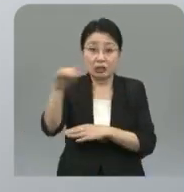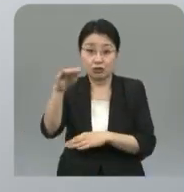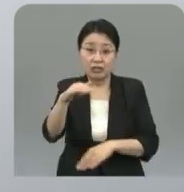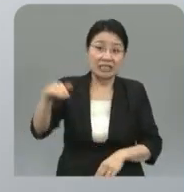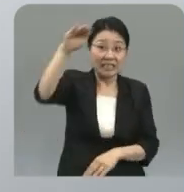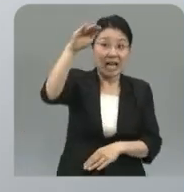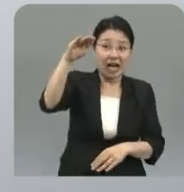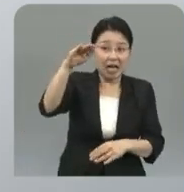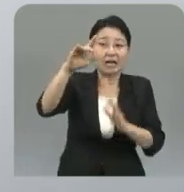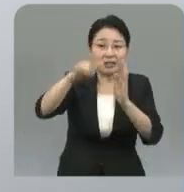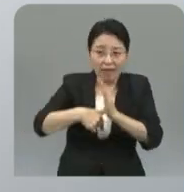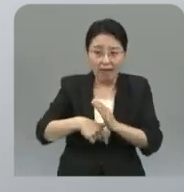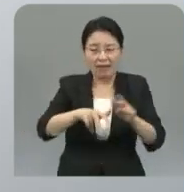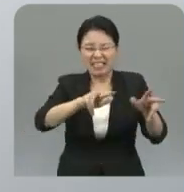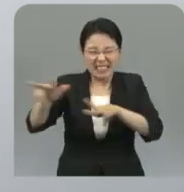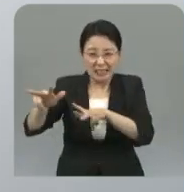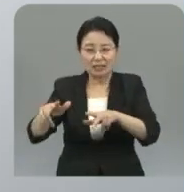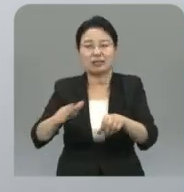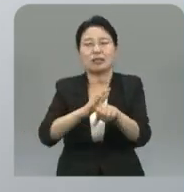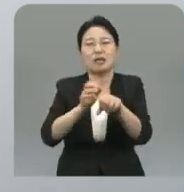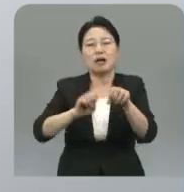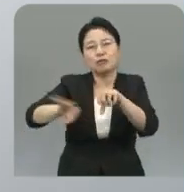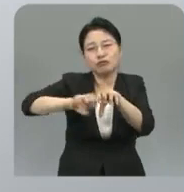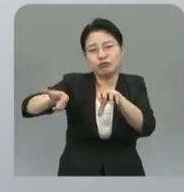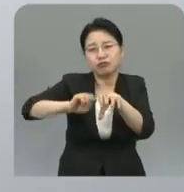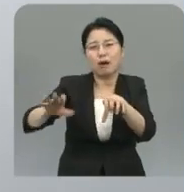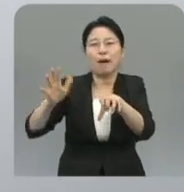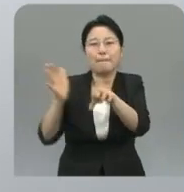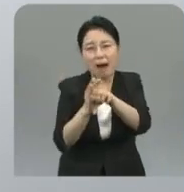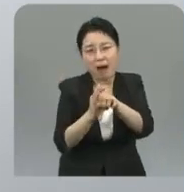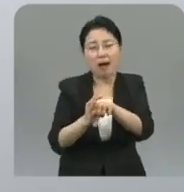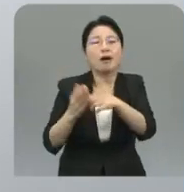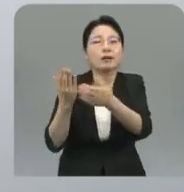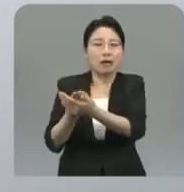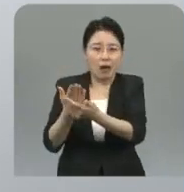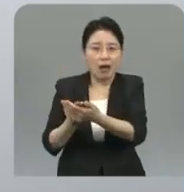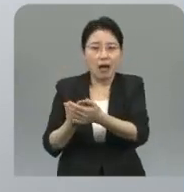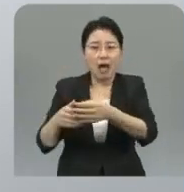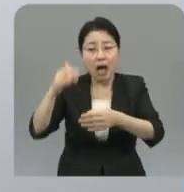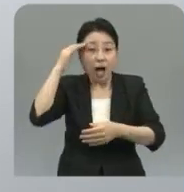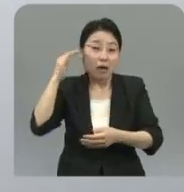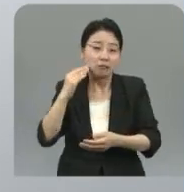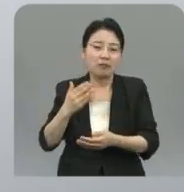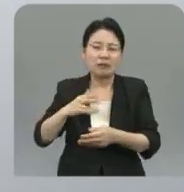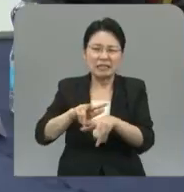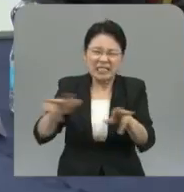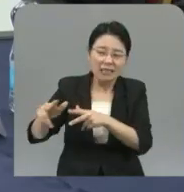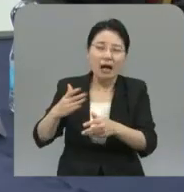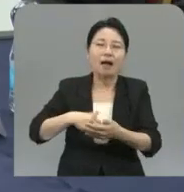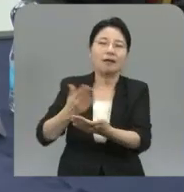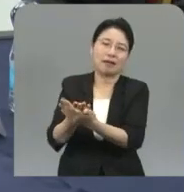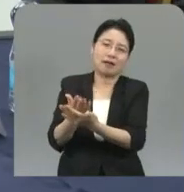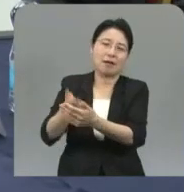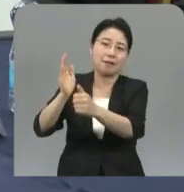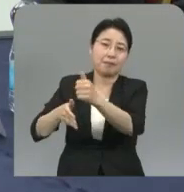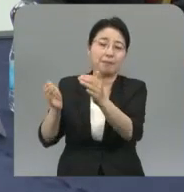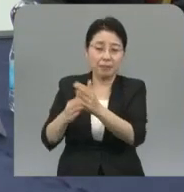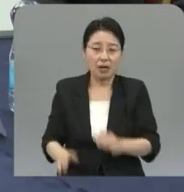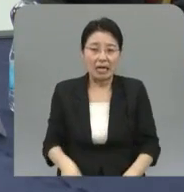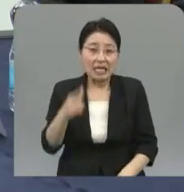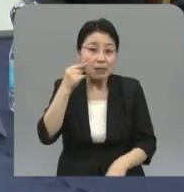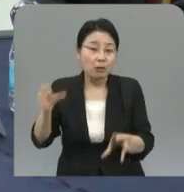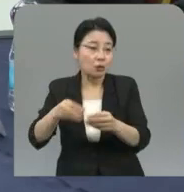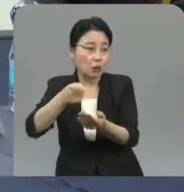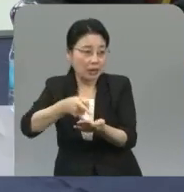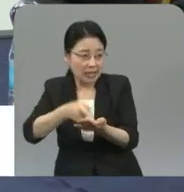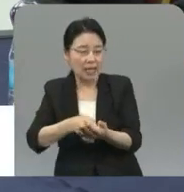des eaux radioactifs de Fukushima le président Youna ainsi demandé à son interlocuteur le partage en temps réel des informations liées